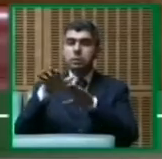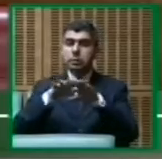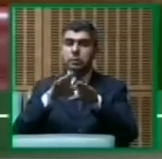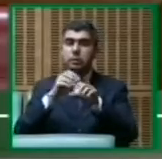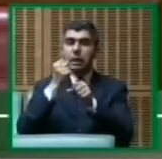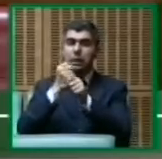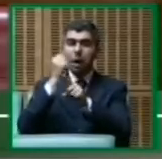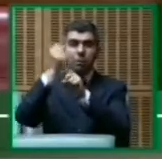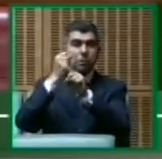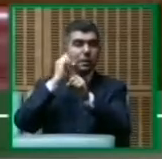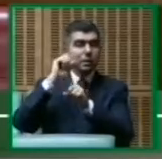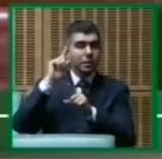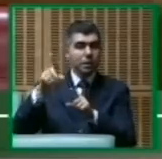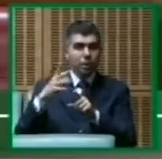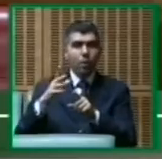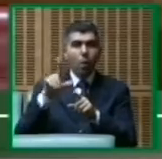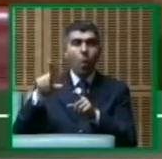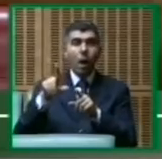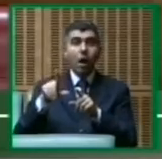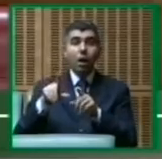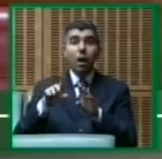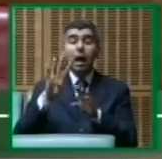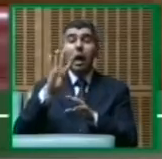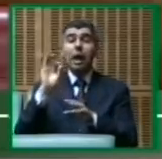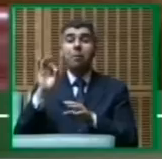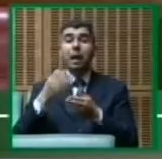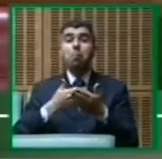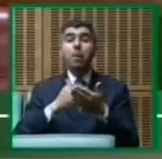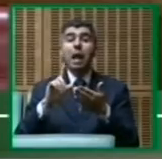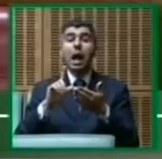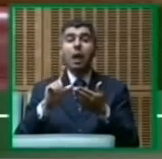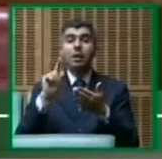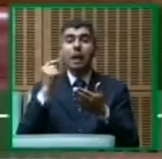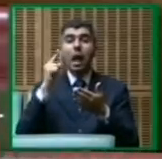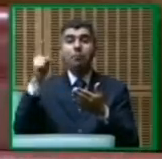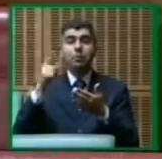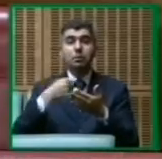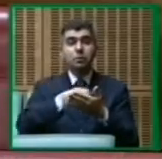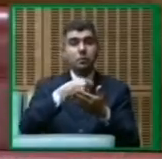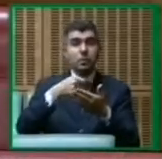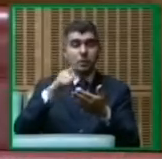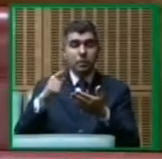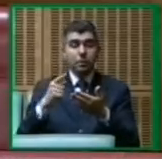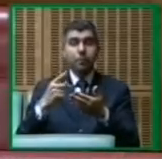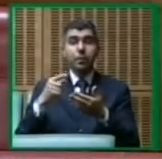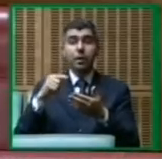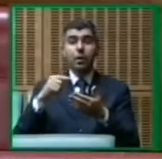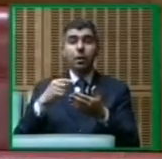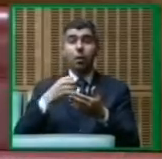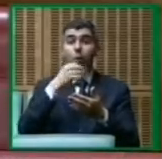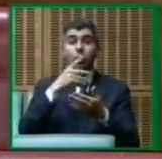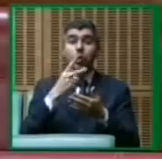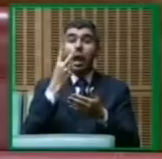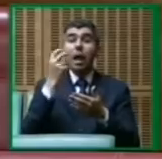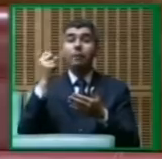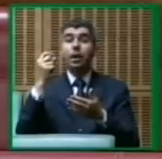للنفايات الصلبه اللي هذا مشروع ديال 40 مليار وعنده واحد الاهداف انه من هنا 2000 لسنه